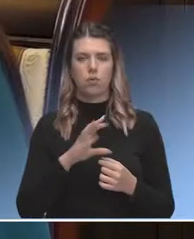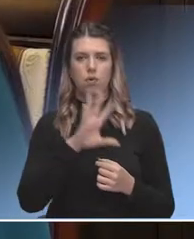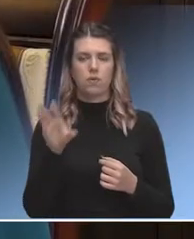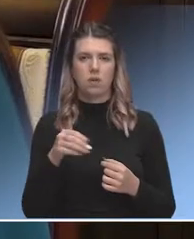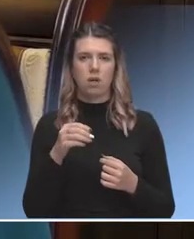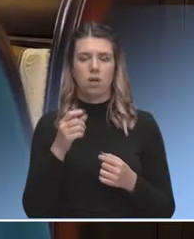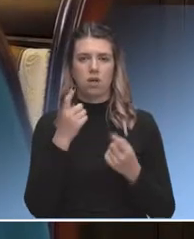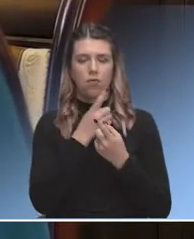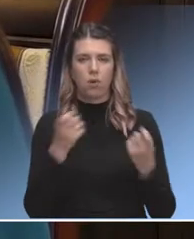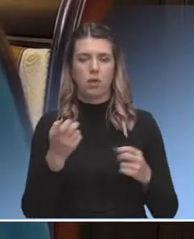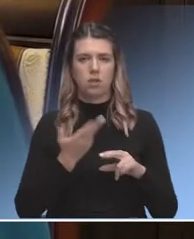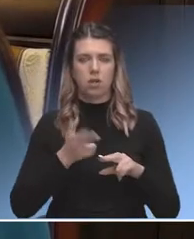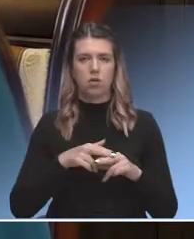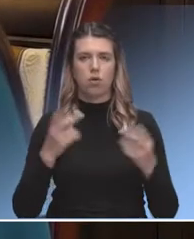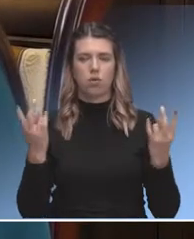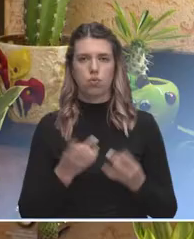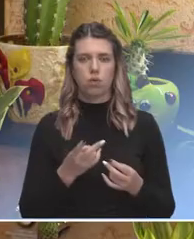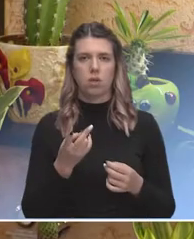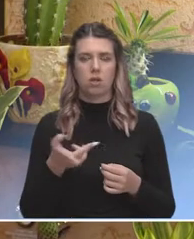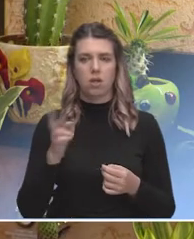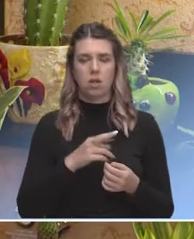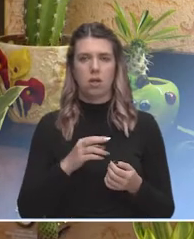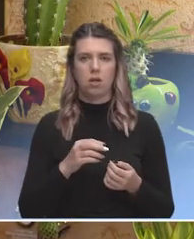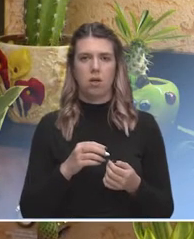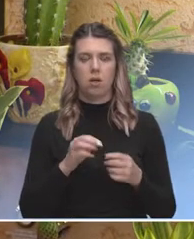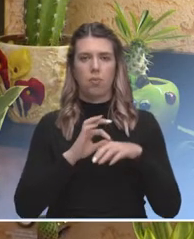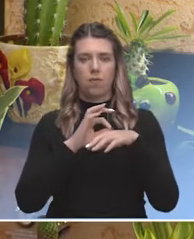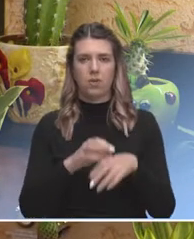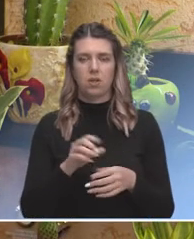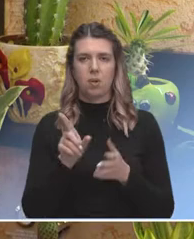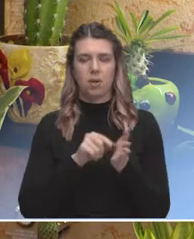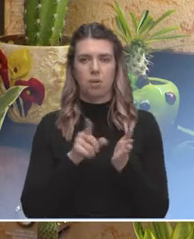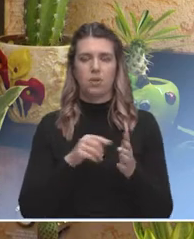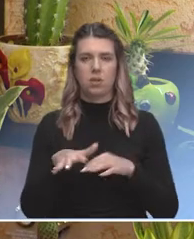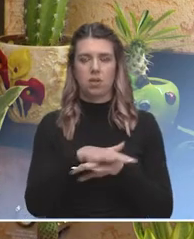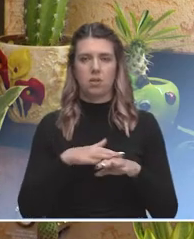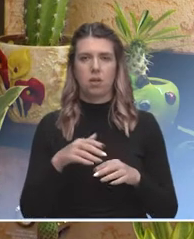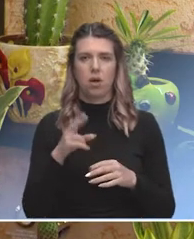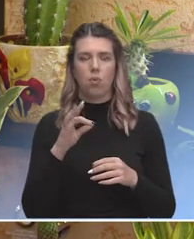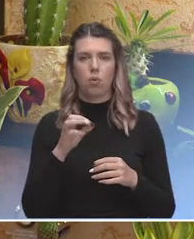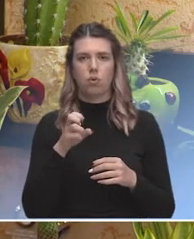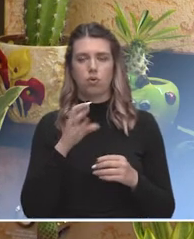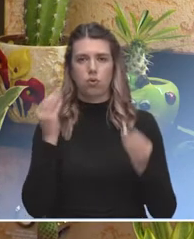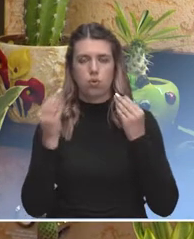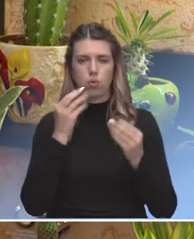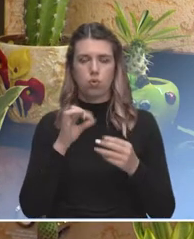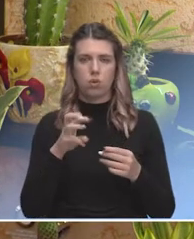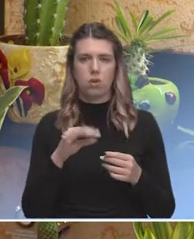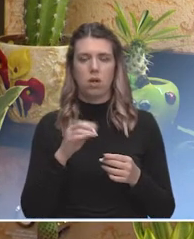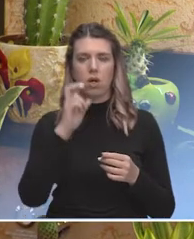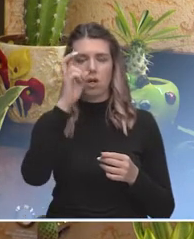существует вся информация, которая нужна для проведения переписи населения, по сути, которая